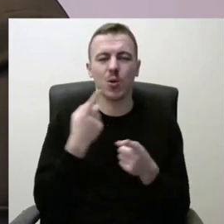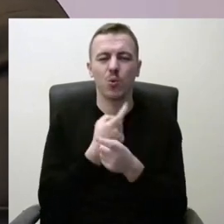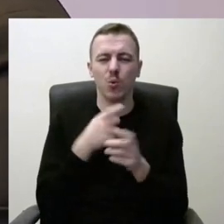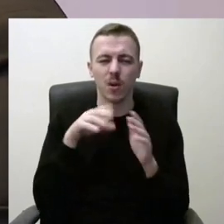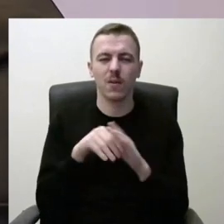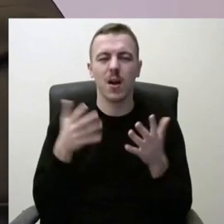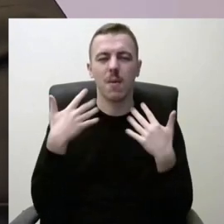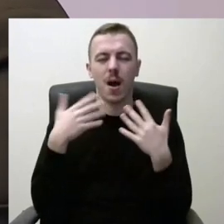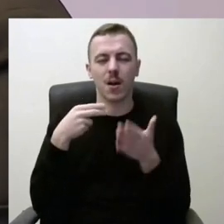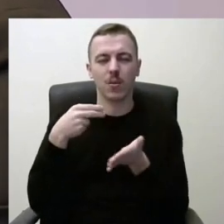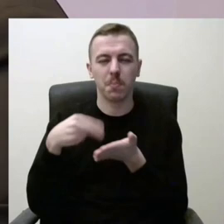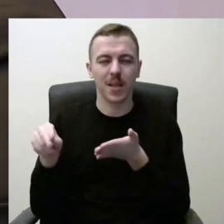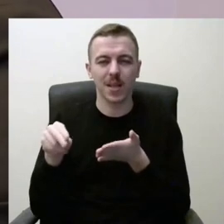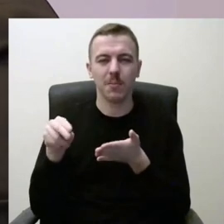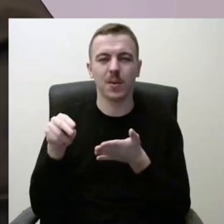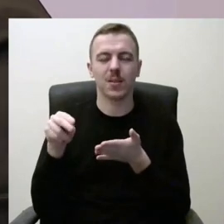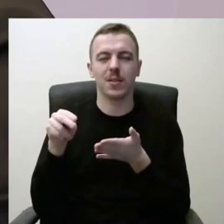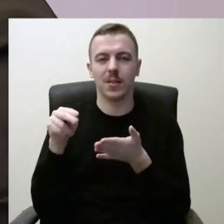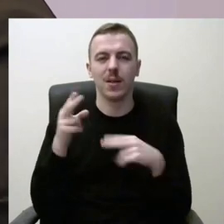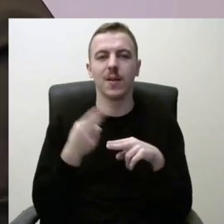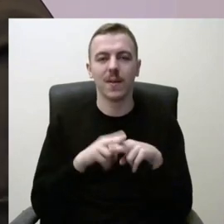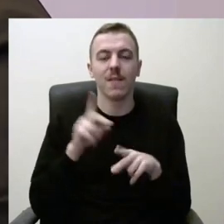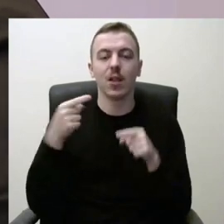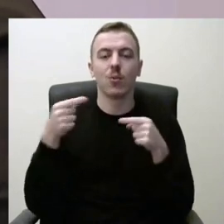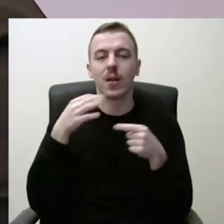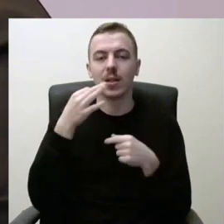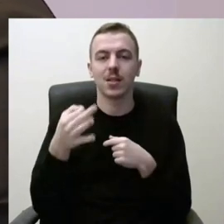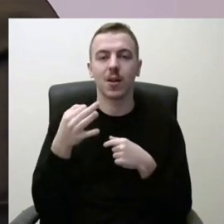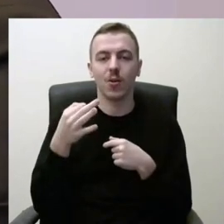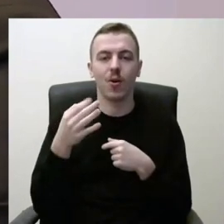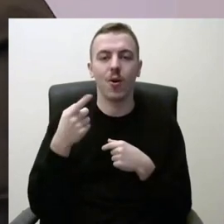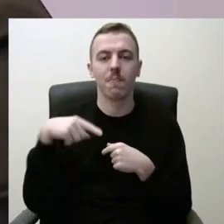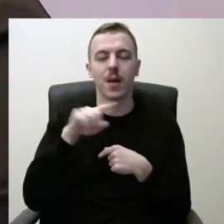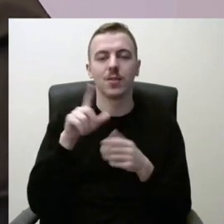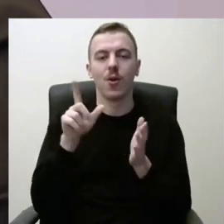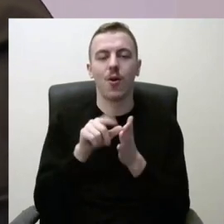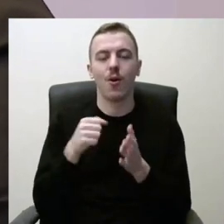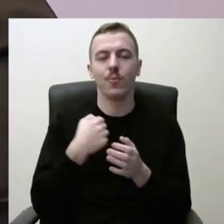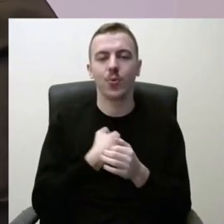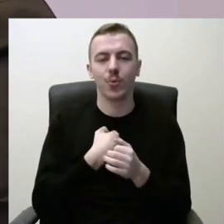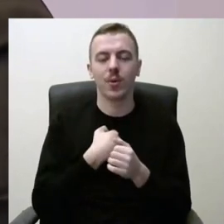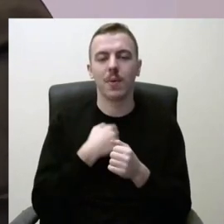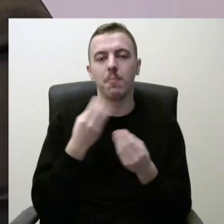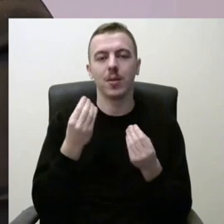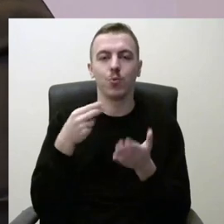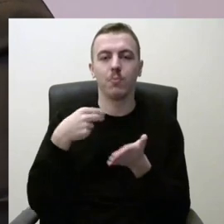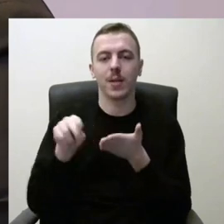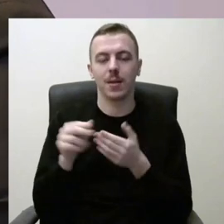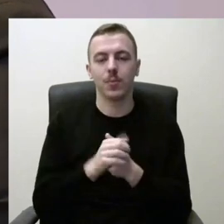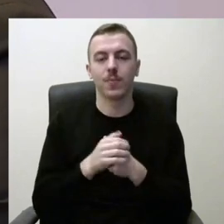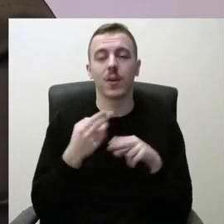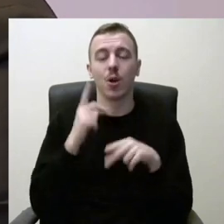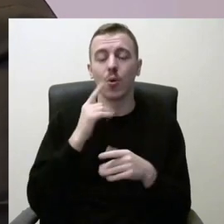parko pirkimas, kaip sako vienas iš mano oponentų, kad mes turime pinigų bent jau pirkimui. Tai noriu